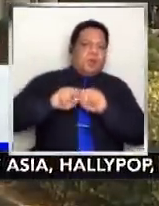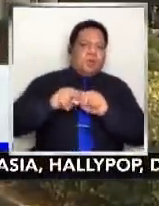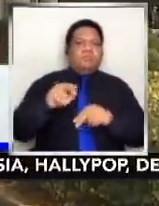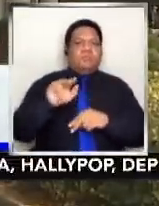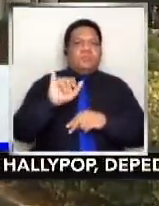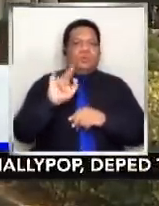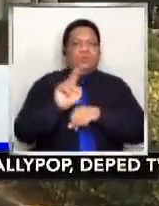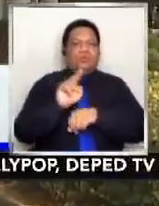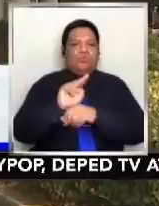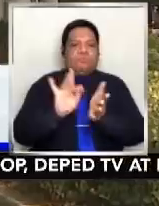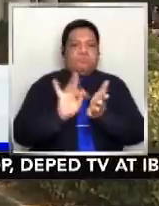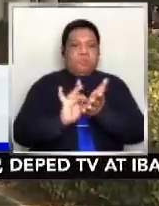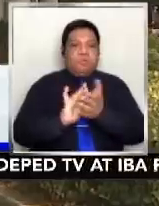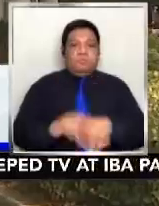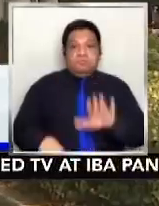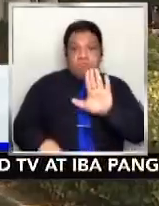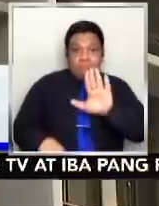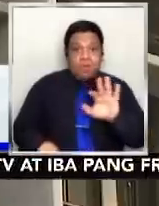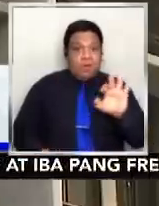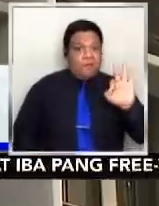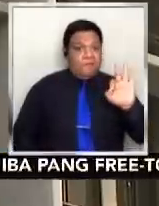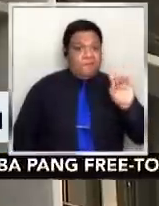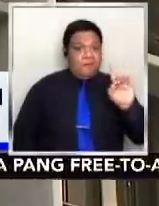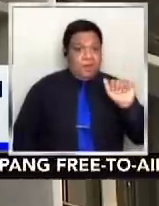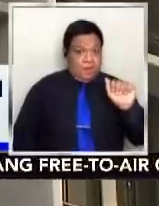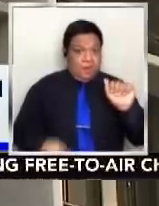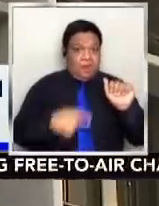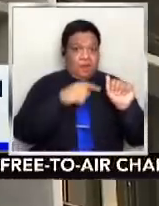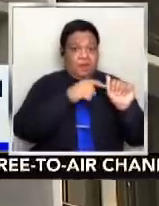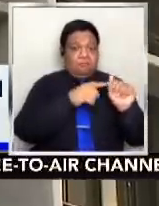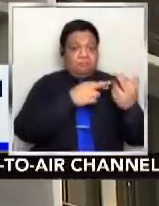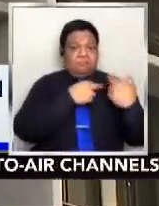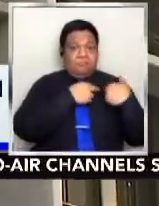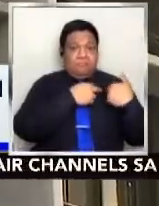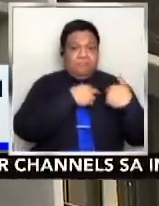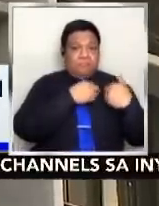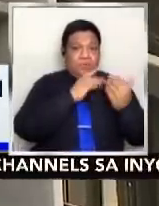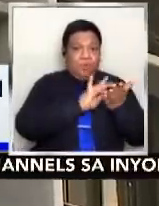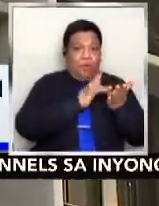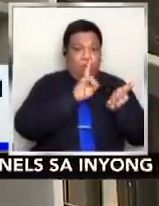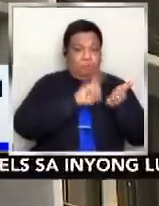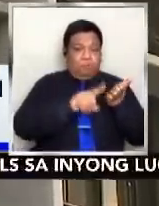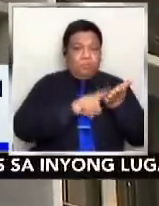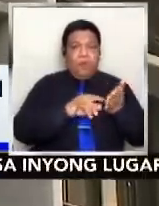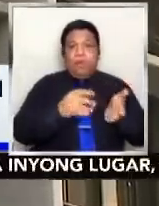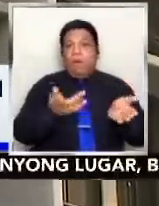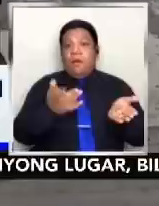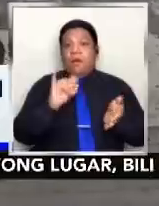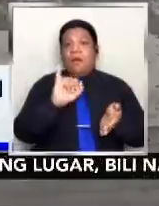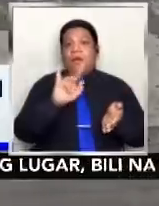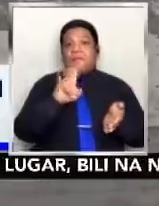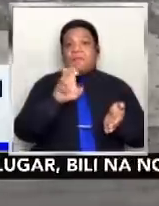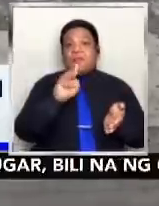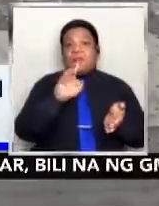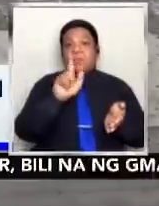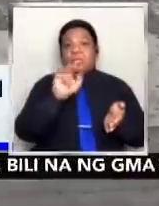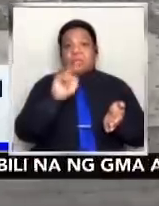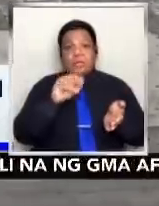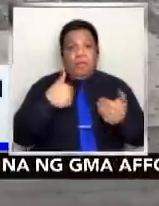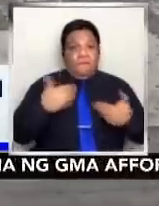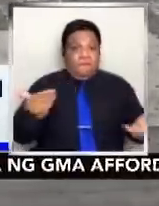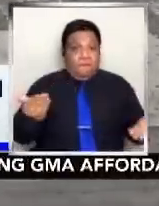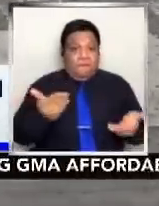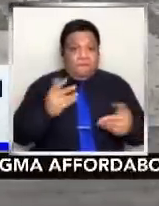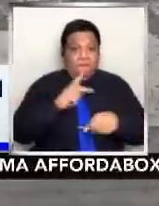sa Food and Drug Administration o FDA, ang rehistradong ivermectin lamang sa Pilipinas ay yung para sa hayop. At kung para sa tao